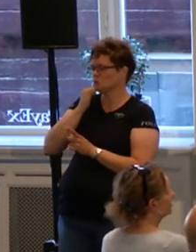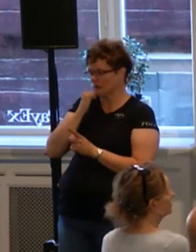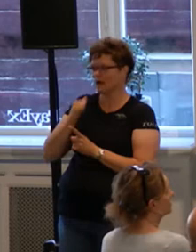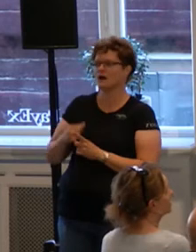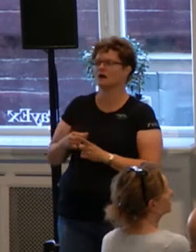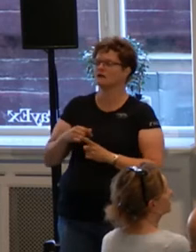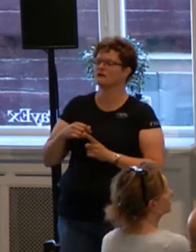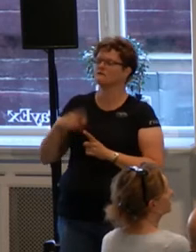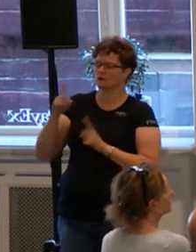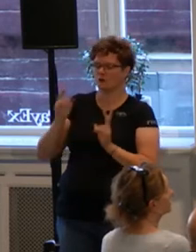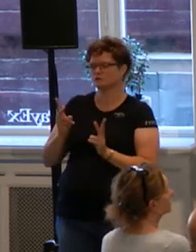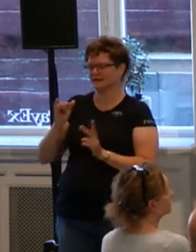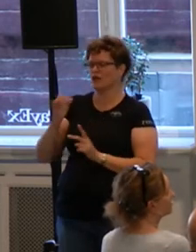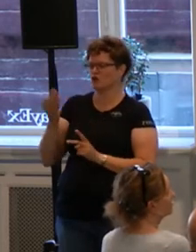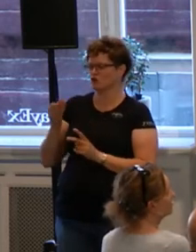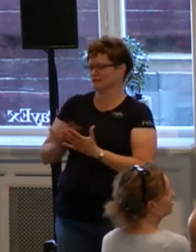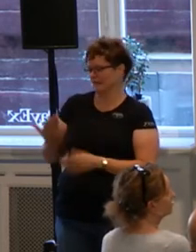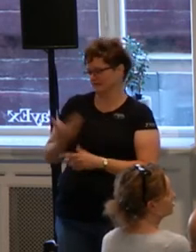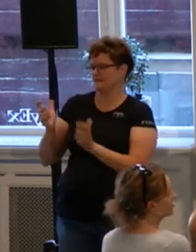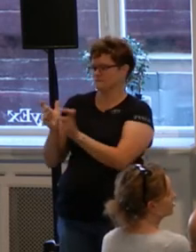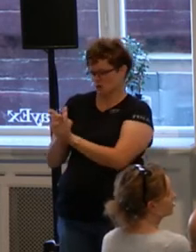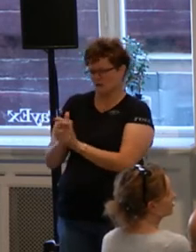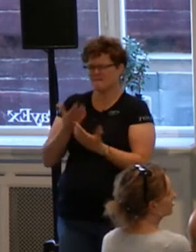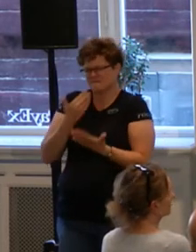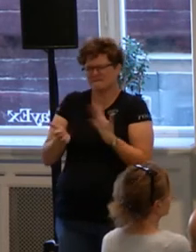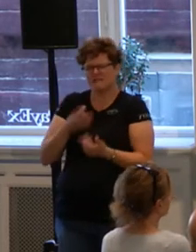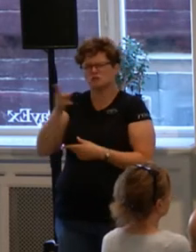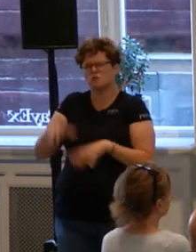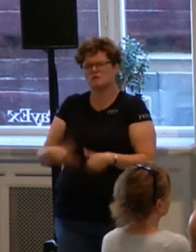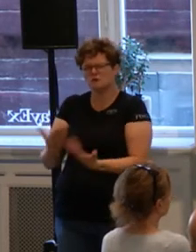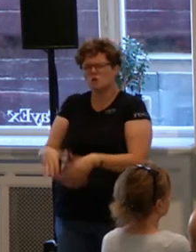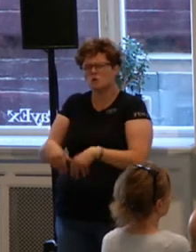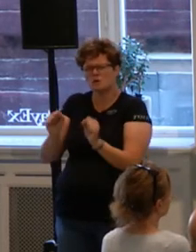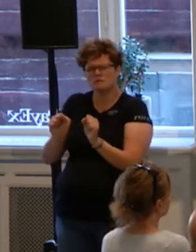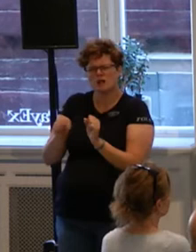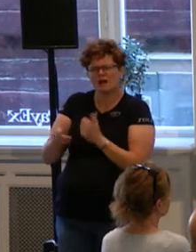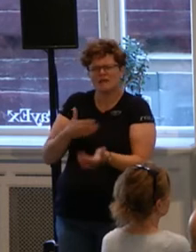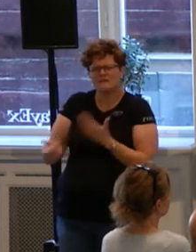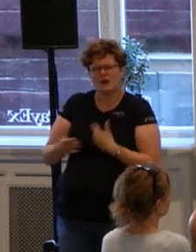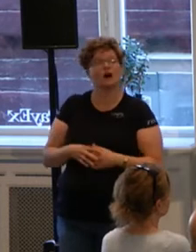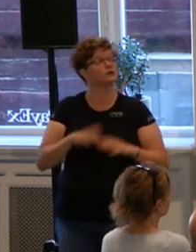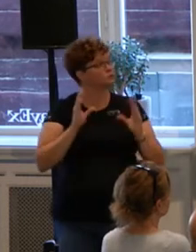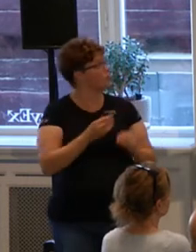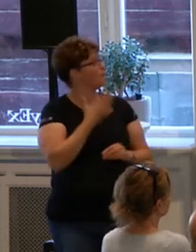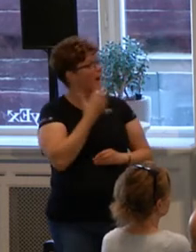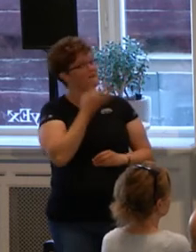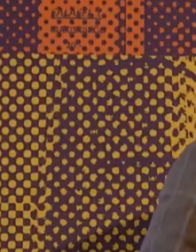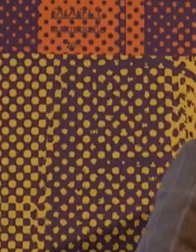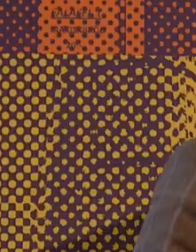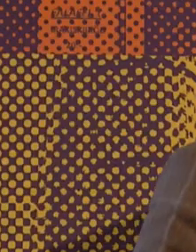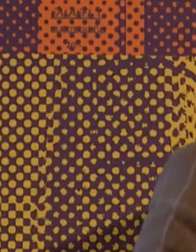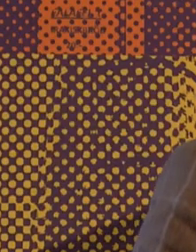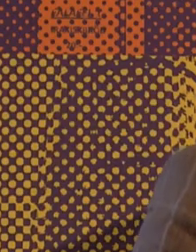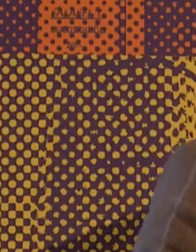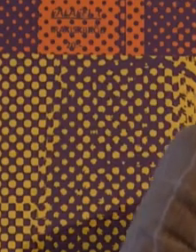på Hyresgästföreningen. Ja. Varför fick du just det här uppdraget av Delegationen mot segregation? Bra fråga. Men...